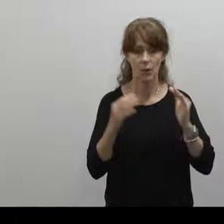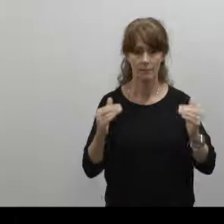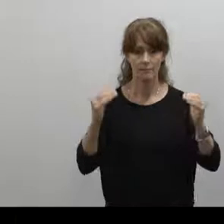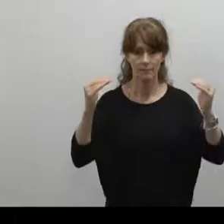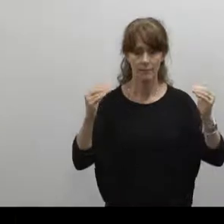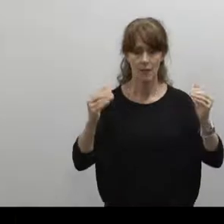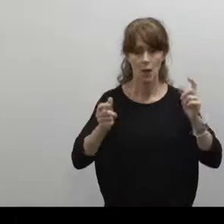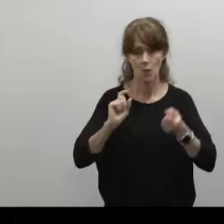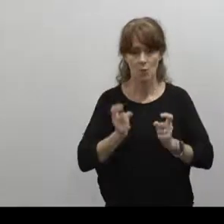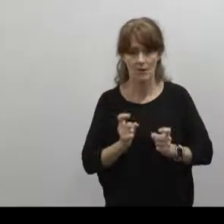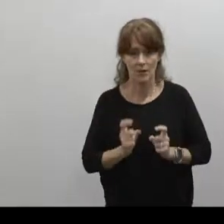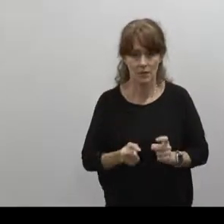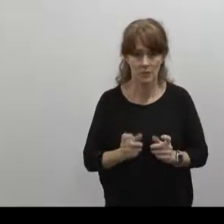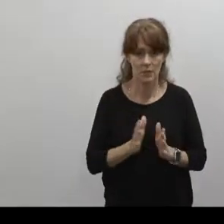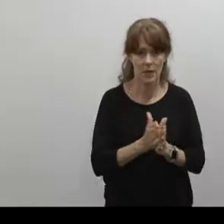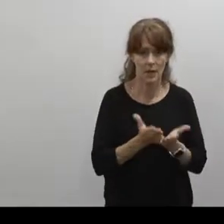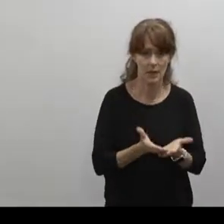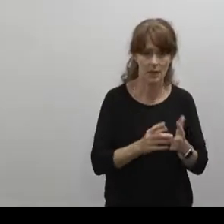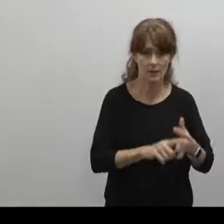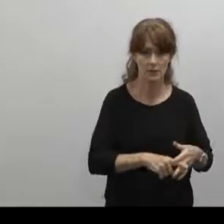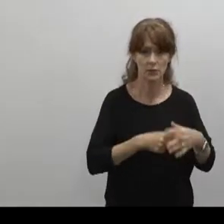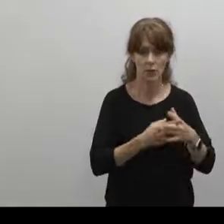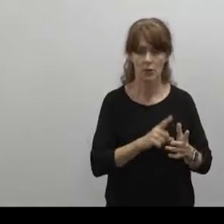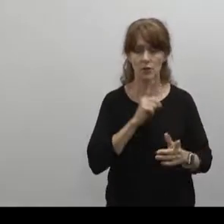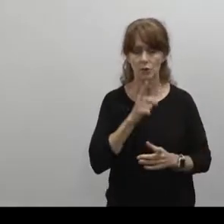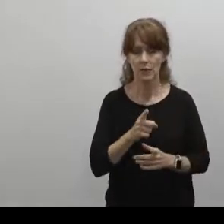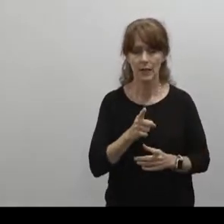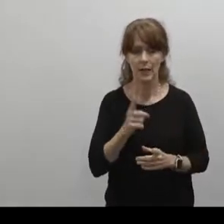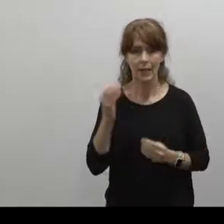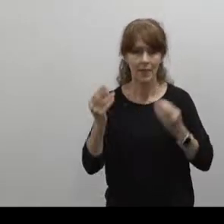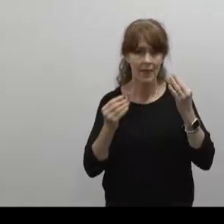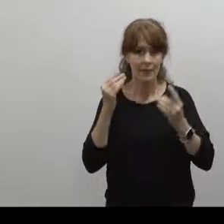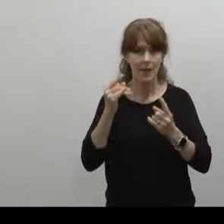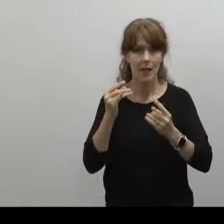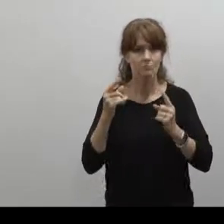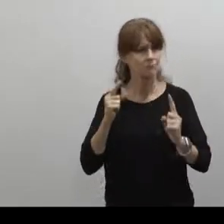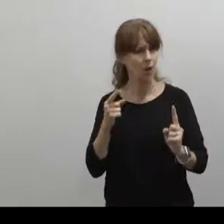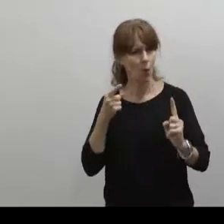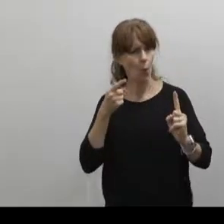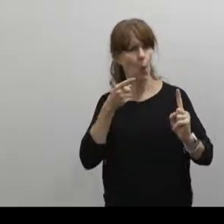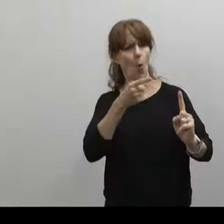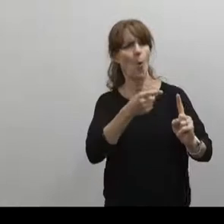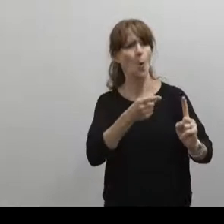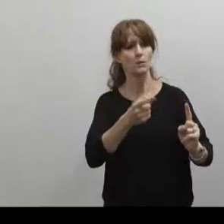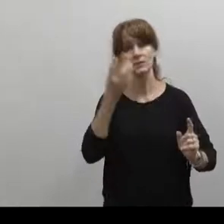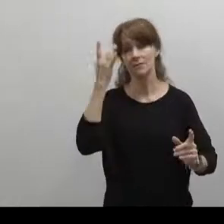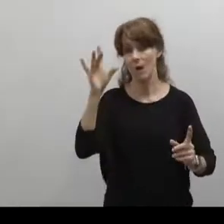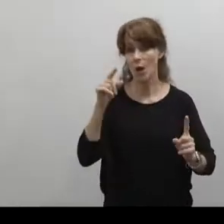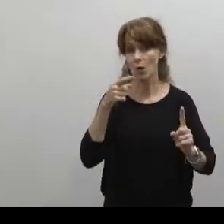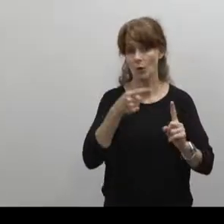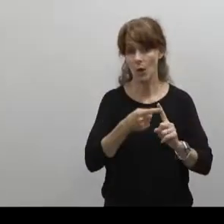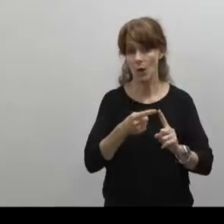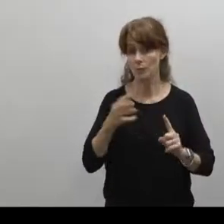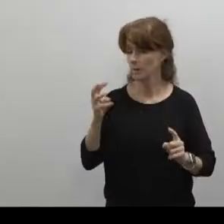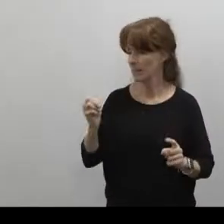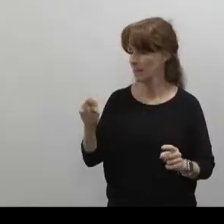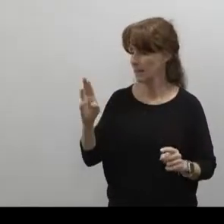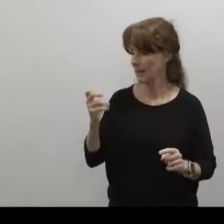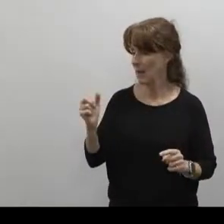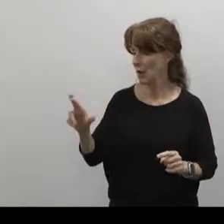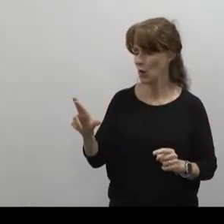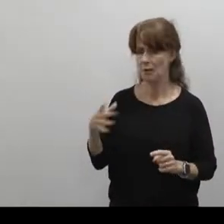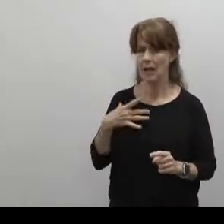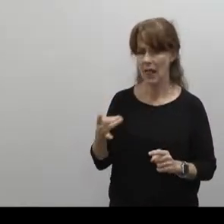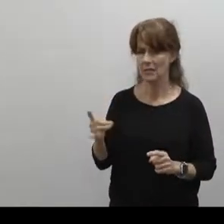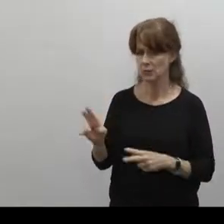cả cái prai sập hơi đáy sập rập cận cam mà ca sa la riên làm bay thuê ca phật